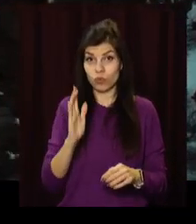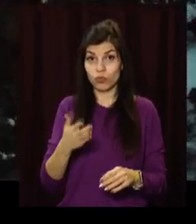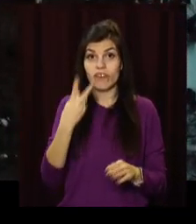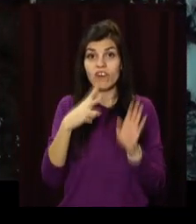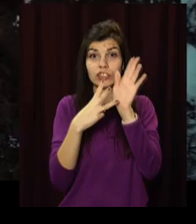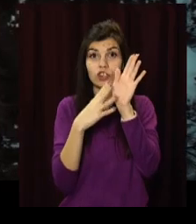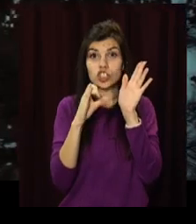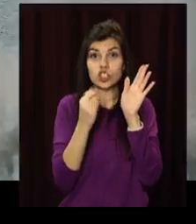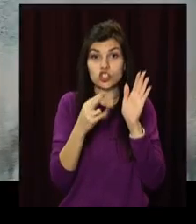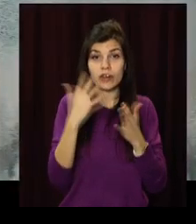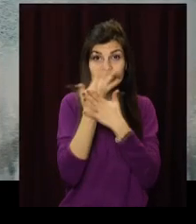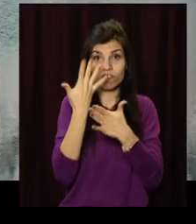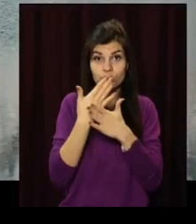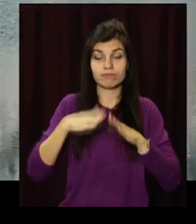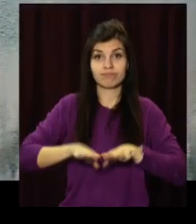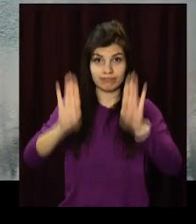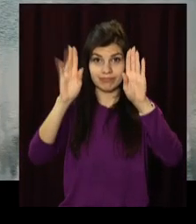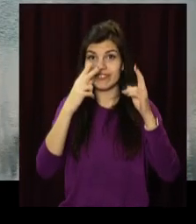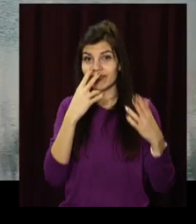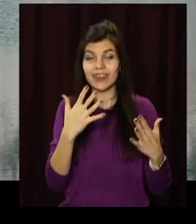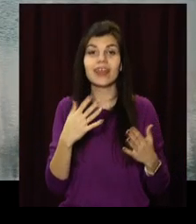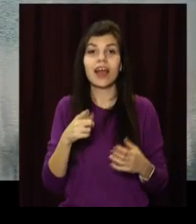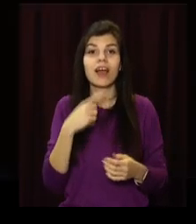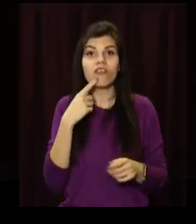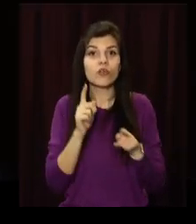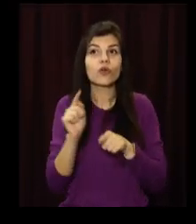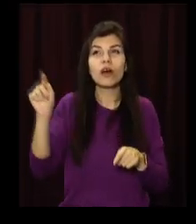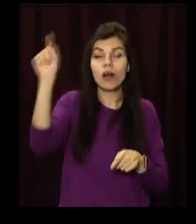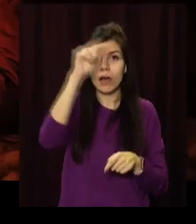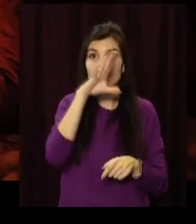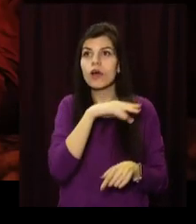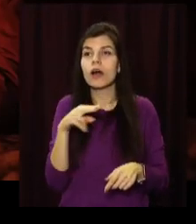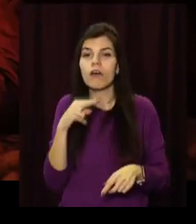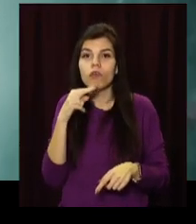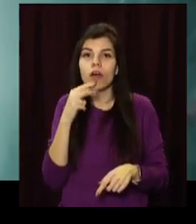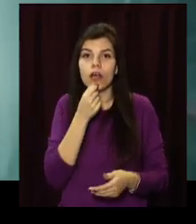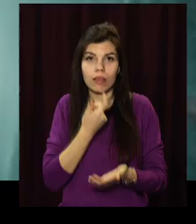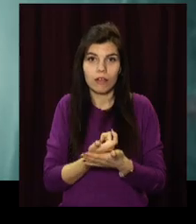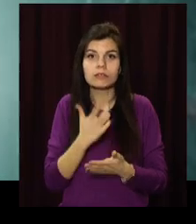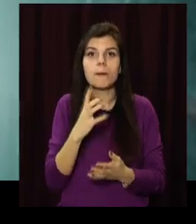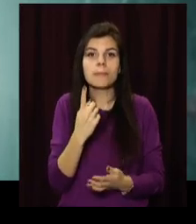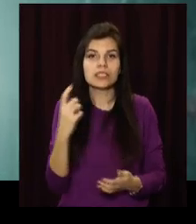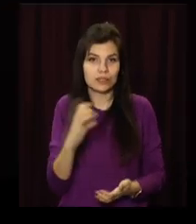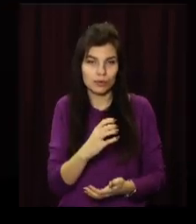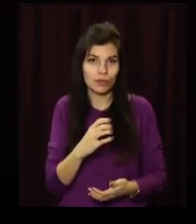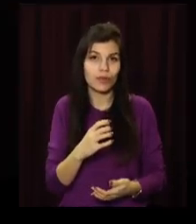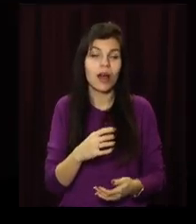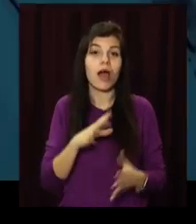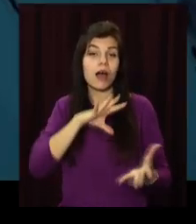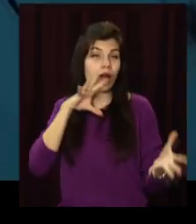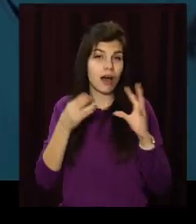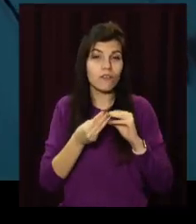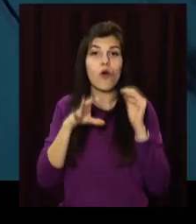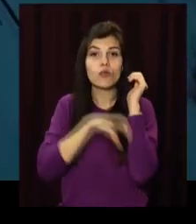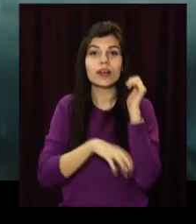Австралії, Об'єднаних Арабських Еміратах. Загалом його придбали 124 країни світу, зокрема Великобританія, Польща, Японія, Австралія.